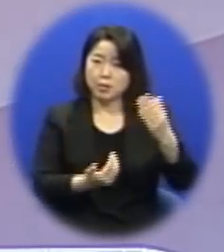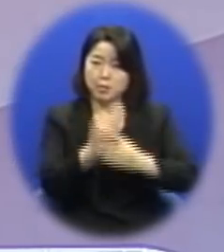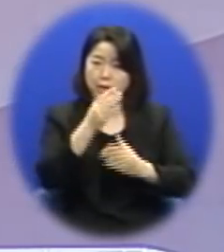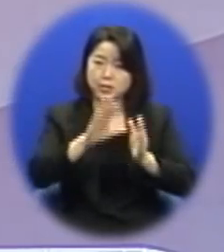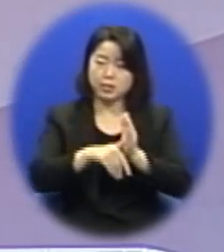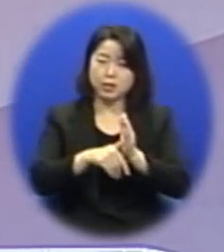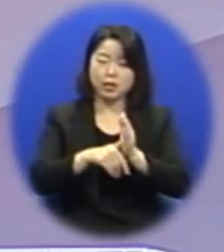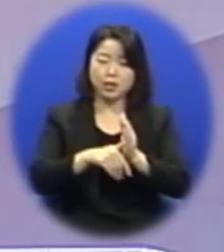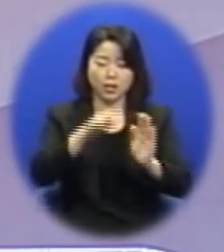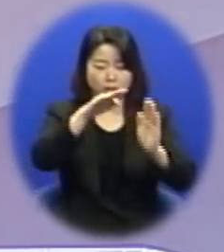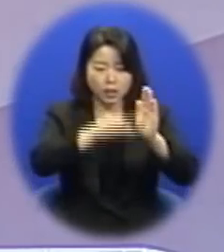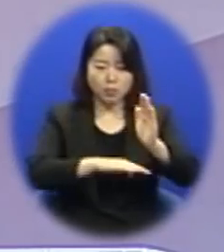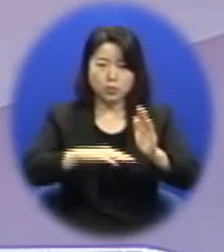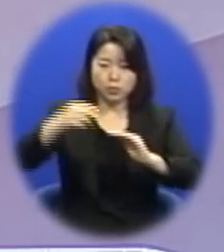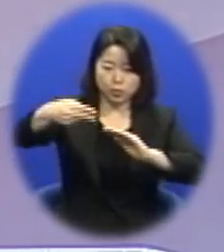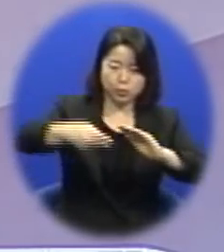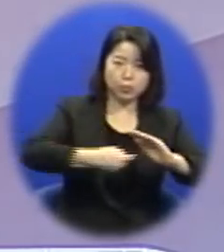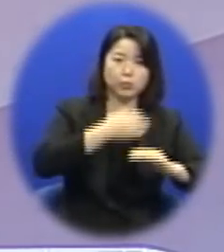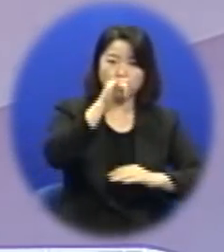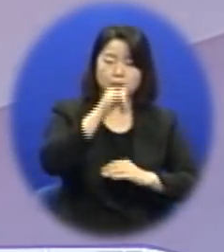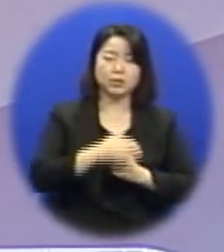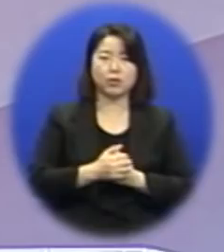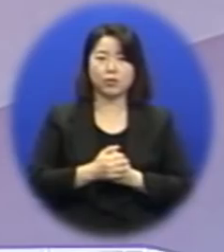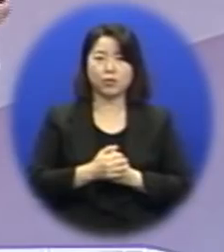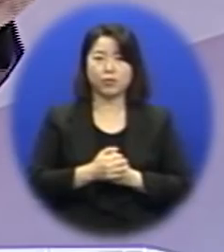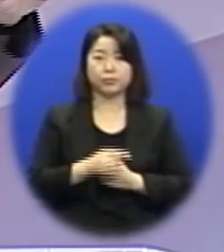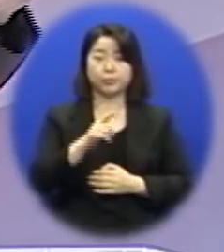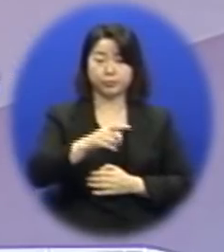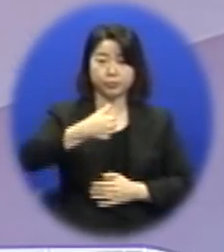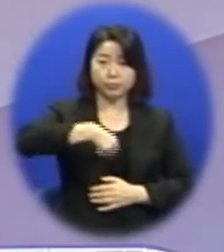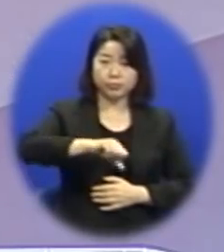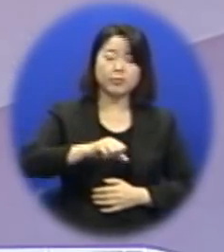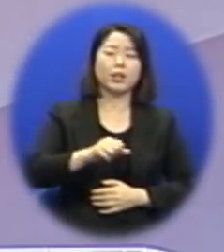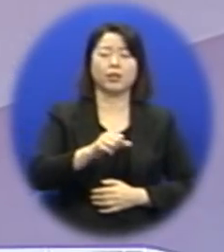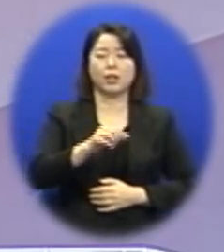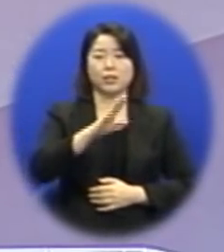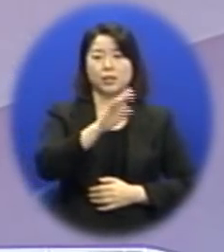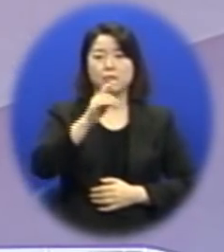내려왔습니다 그 아들이 방길